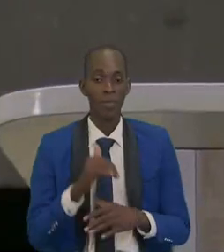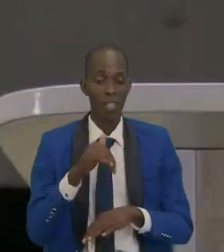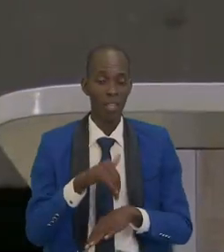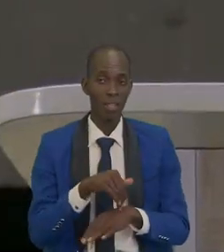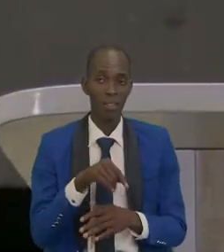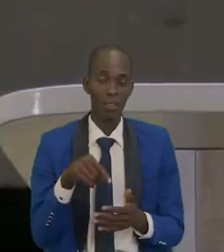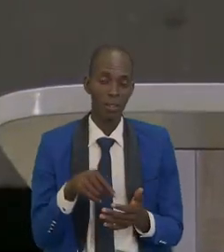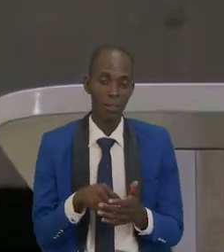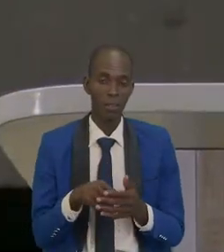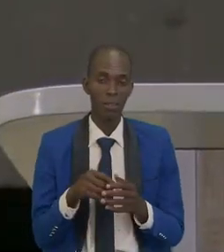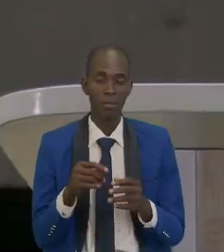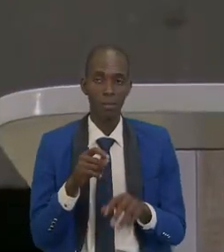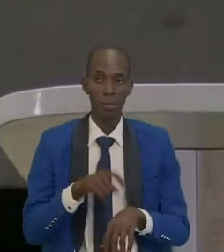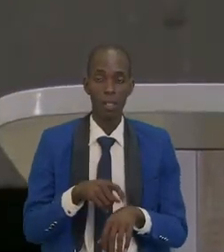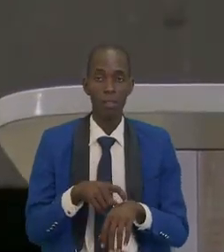En ce moment même,